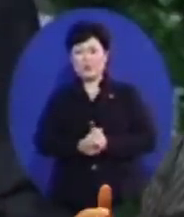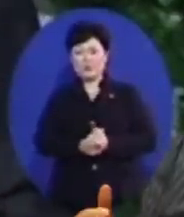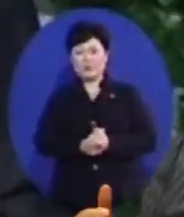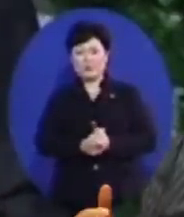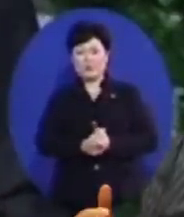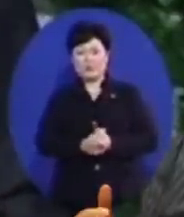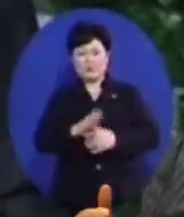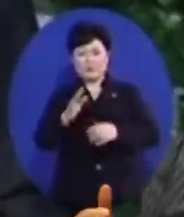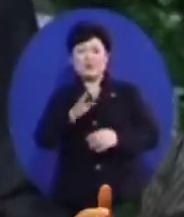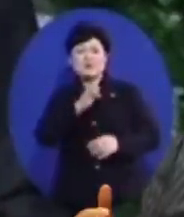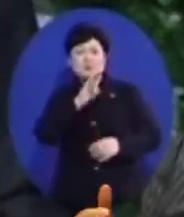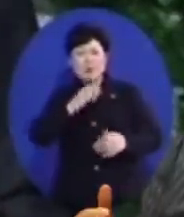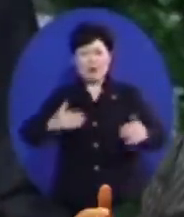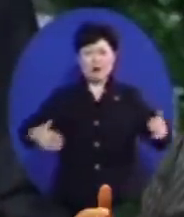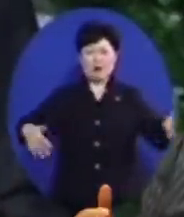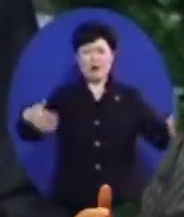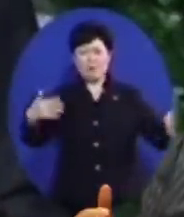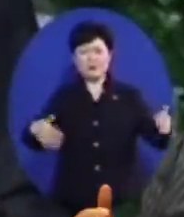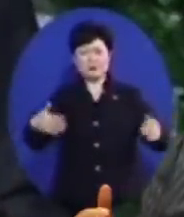엄청난